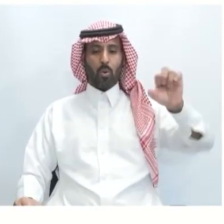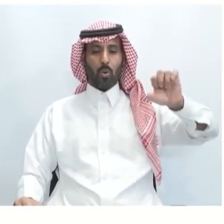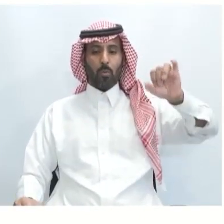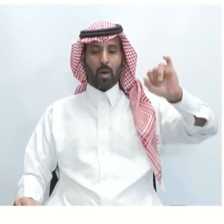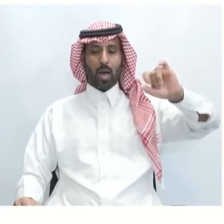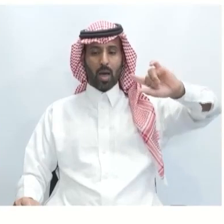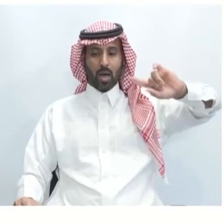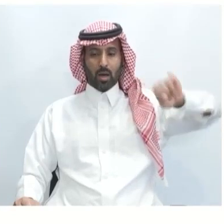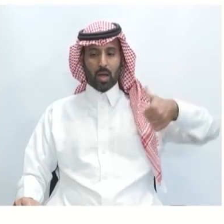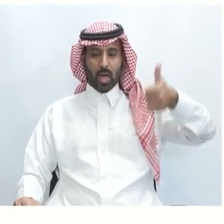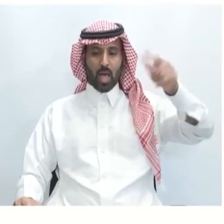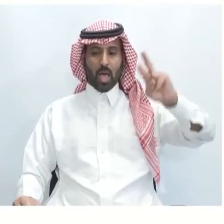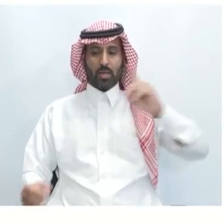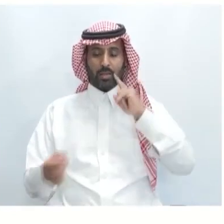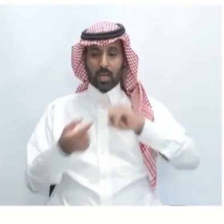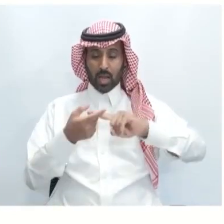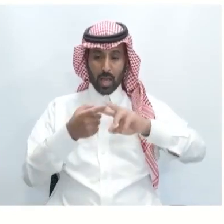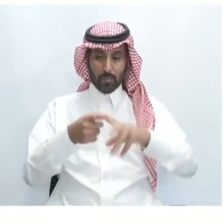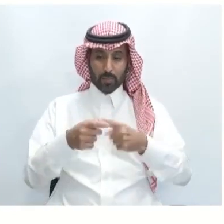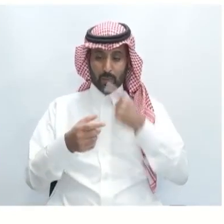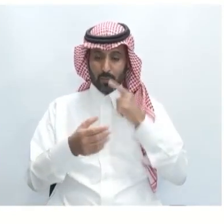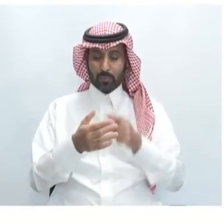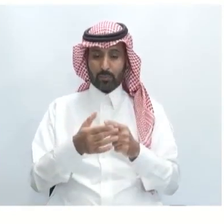الامينيه الرابطه الببتيديه